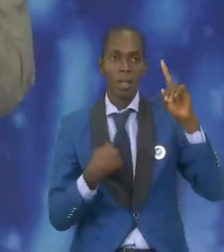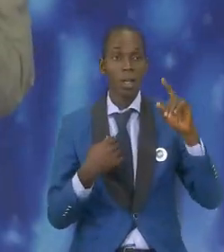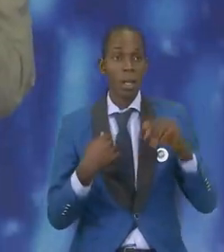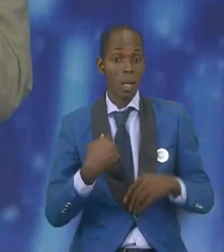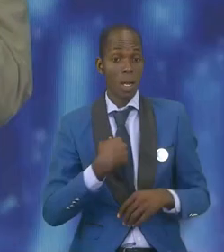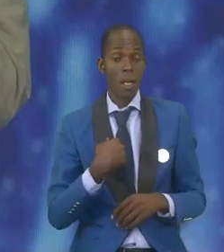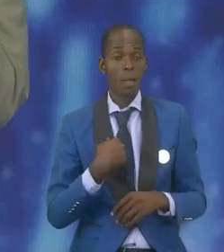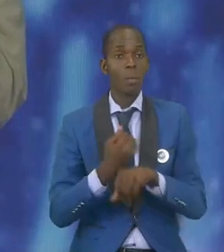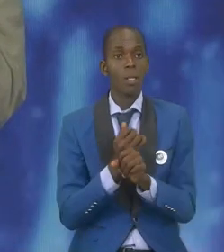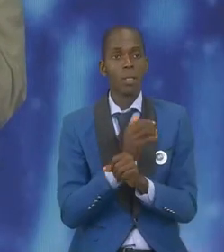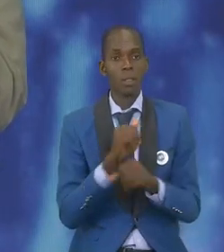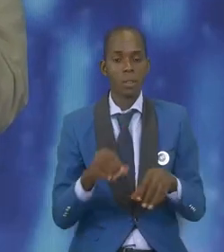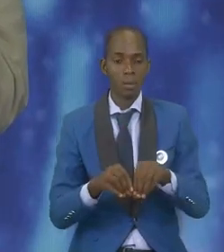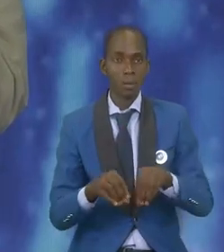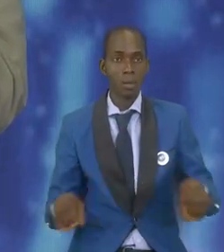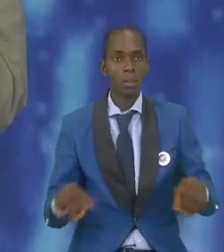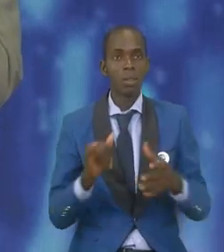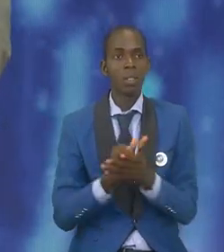Jordan